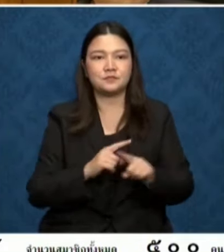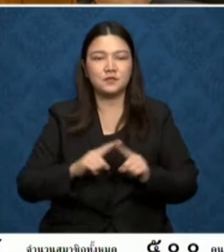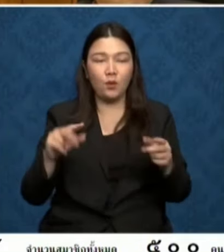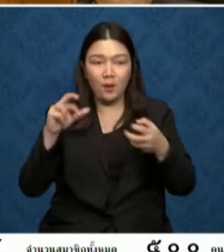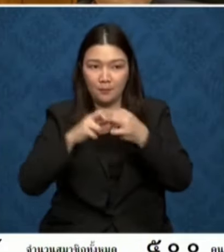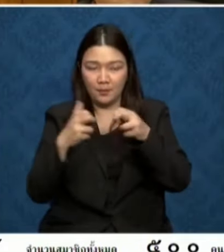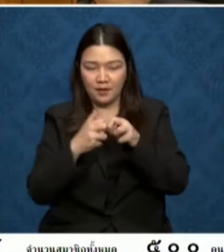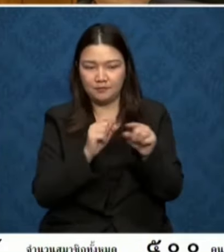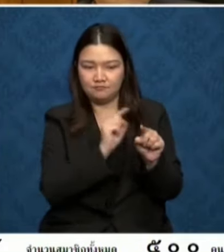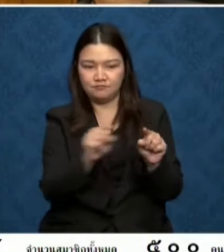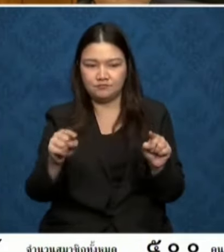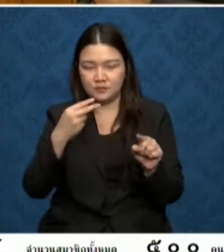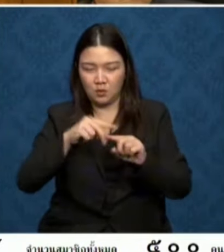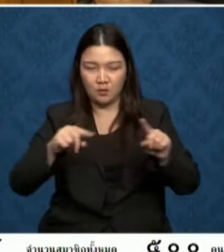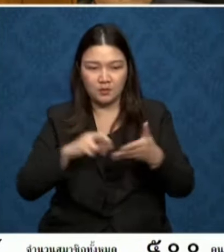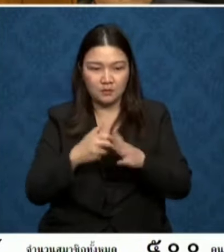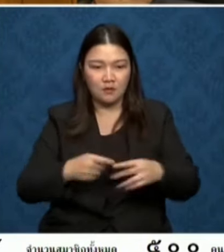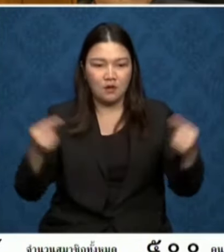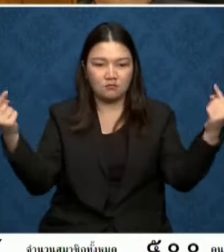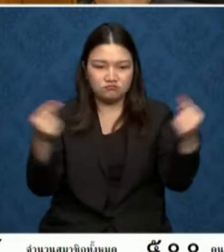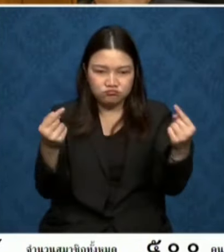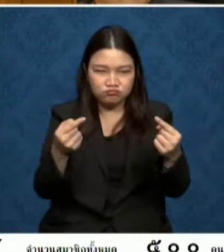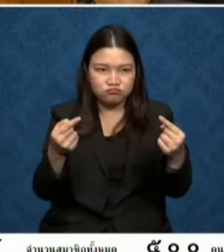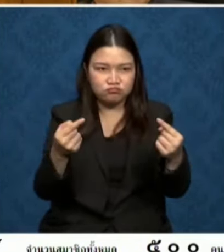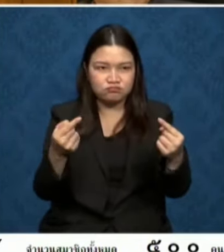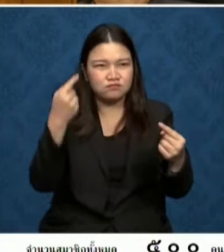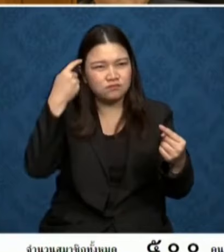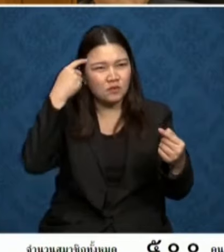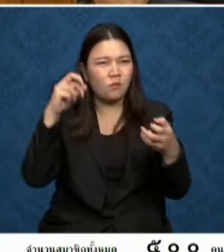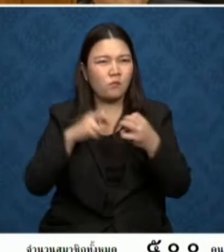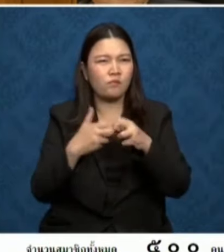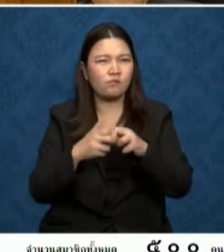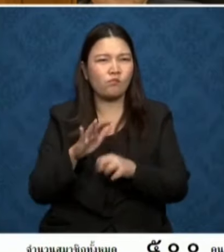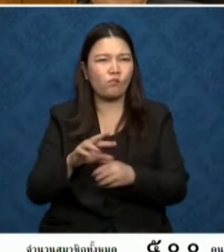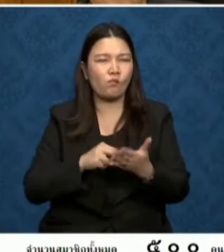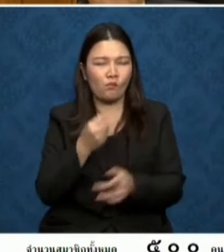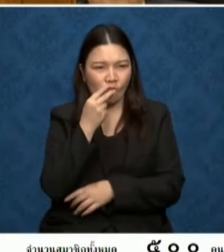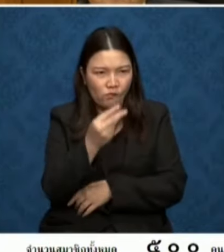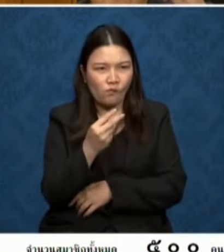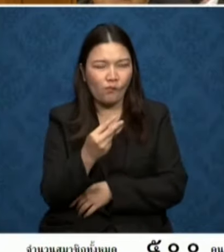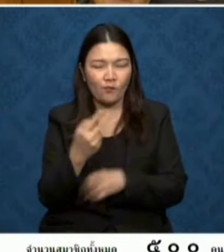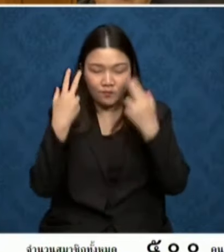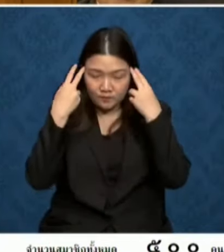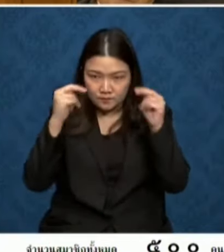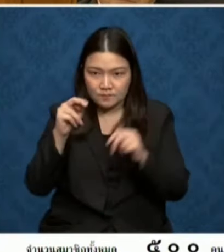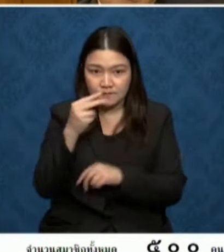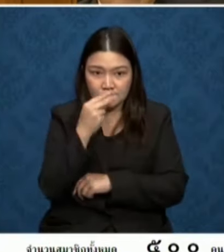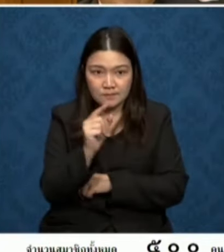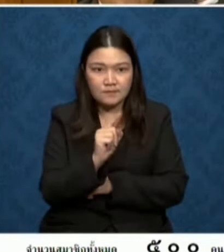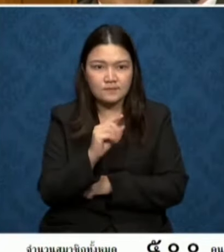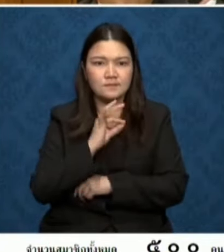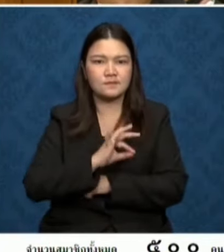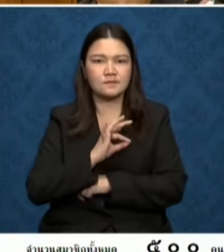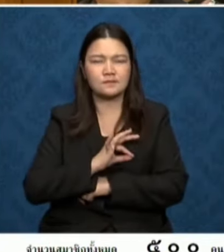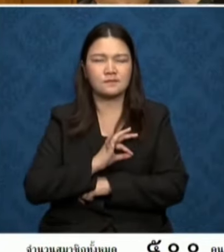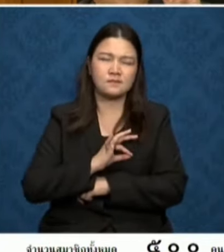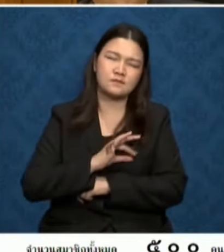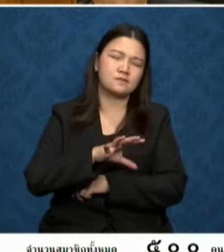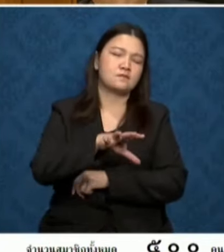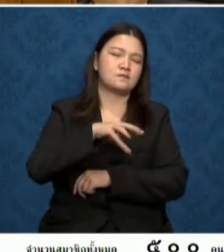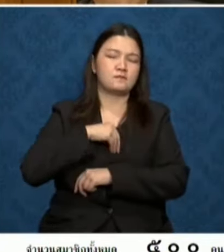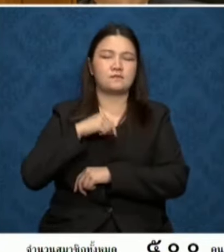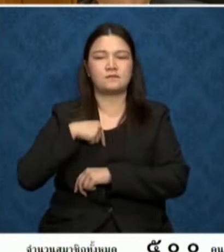ข้อพิพาทเนี่ยเมื่อเกิดขึ้นในรัฐบาลยุคไหนผมเชื่อว่ามันอยู่ในใจของนายกรัฐมนตรีทุกท่านแหละครับแล้วก็อยู่